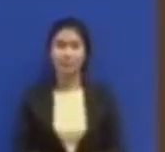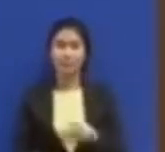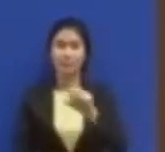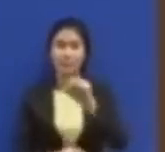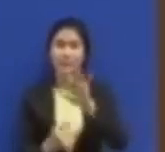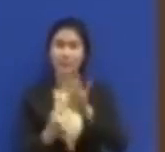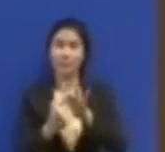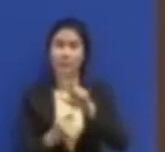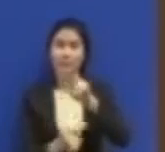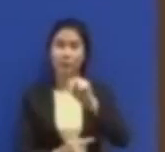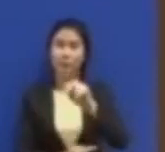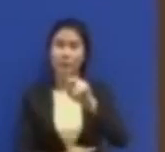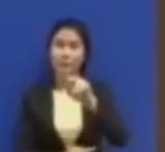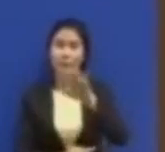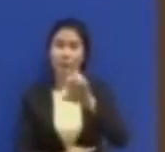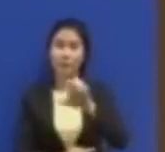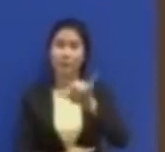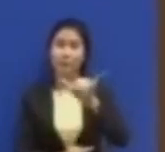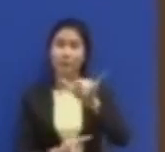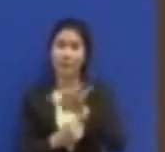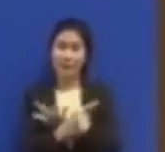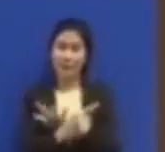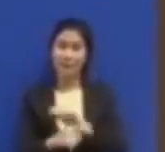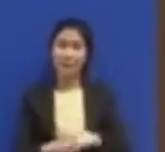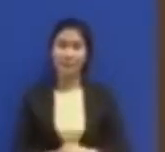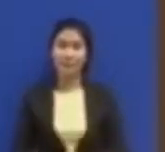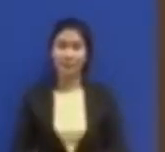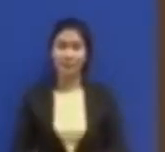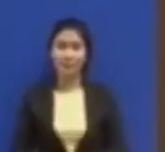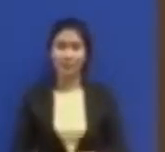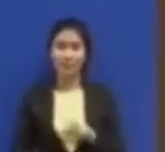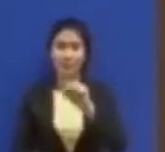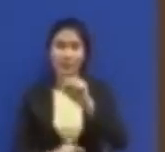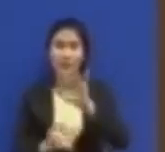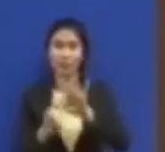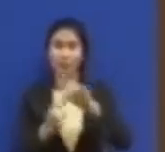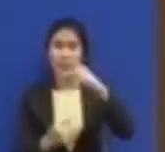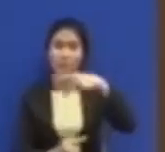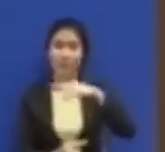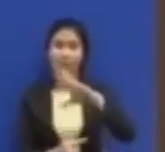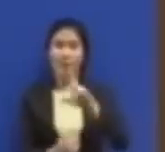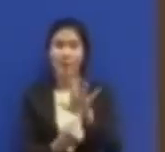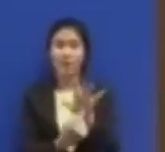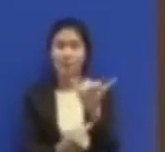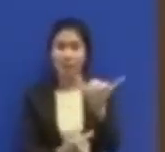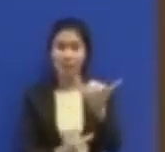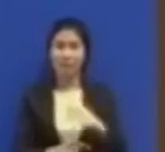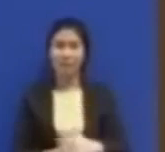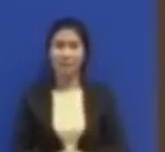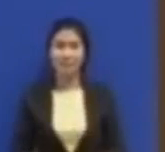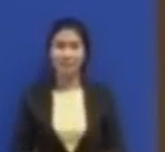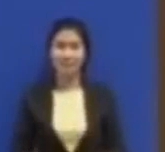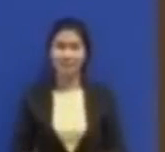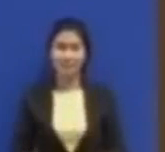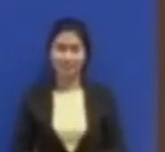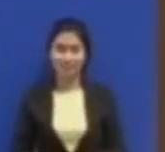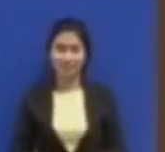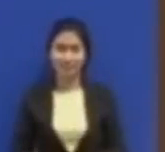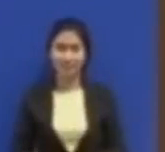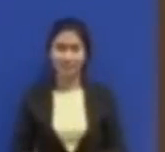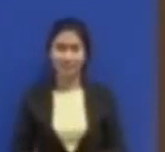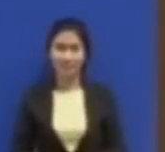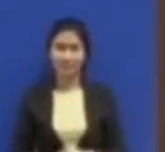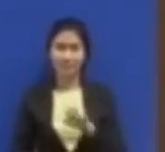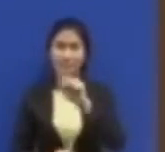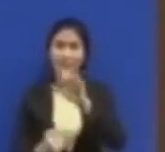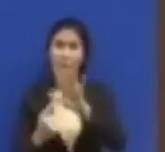จึงวิโรจน์217นายสุรชัยดนัยตั้งตระกูล218นายสุรชั